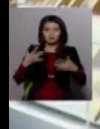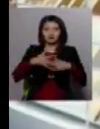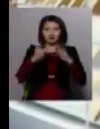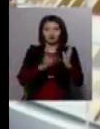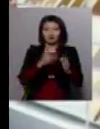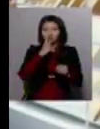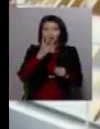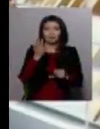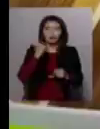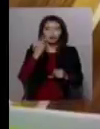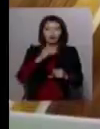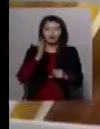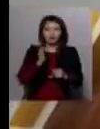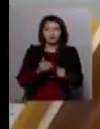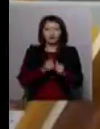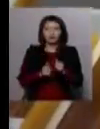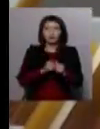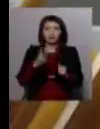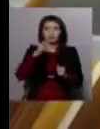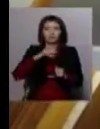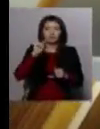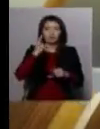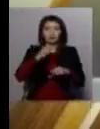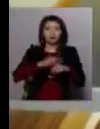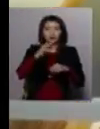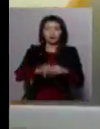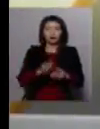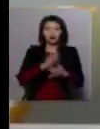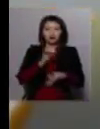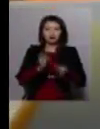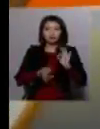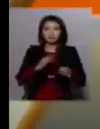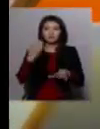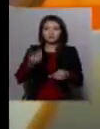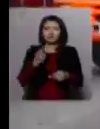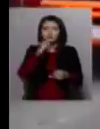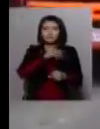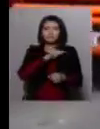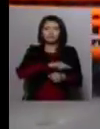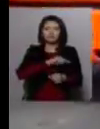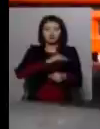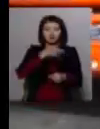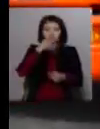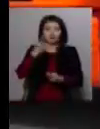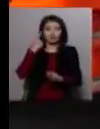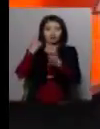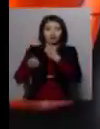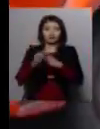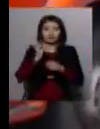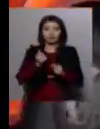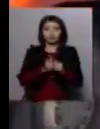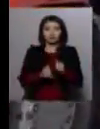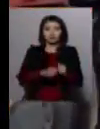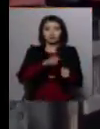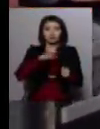жеңілдіктер жасалады. Болат Бақауов Павлодар облысында да осы тектес арнайы экономикалық аймақтың жұмыс істейтінін. Егер башқұрттық кәсіпкерлер қызығушылық